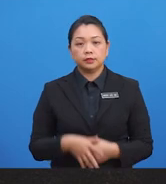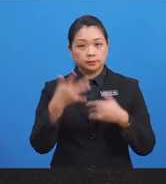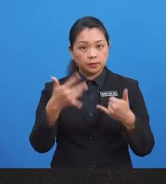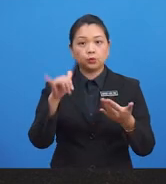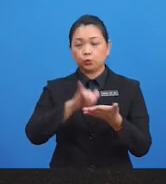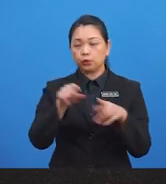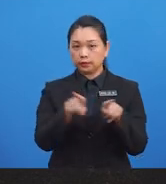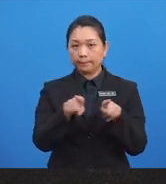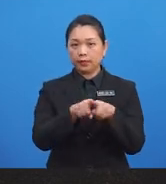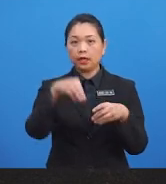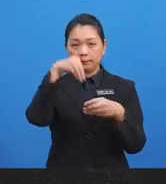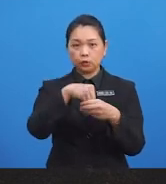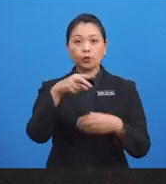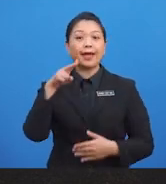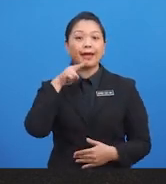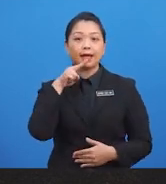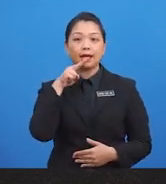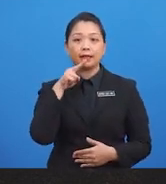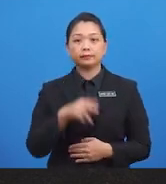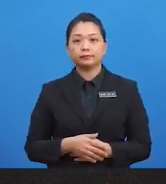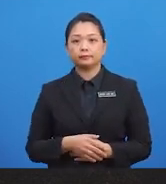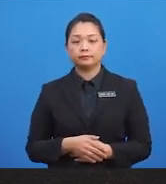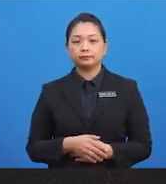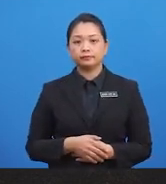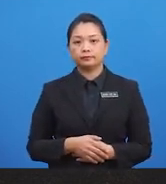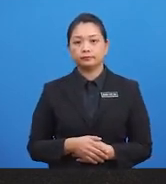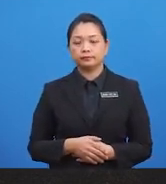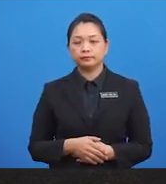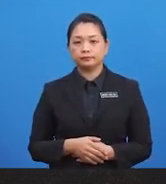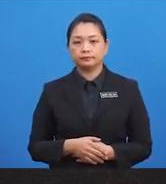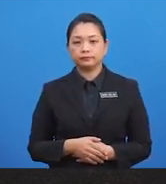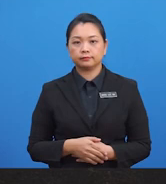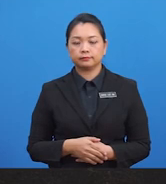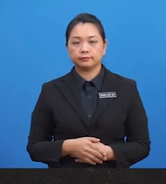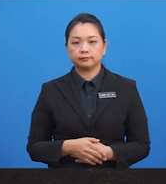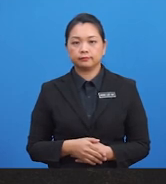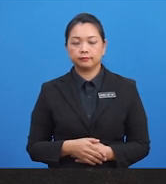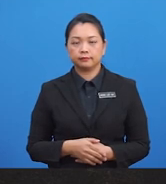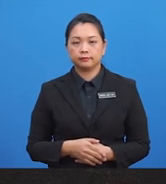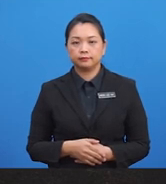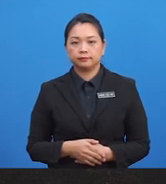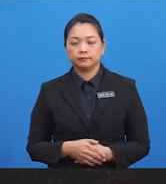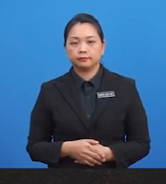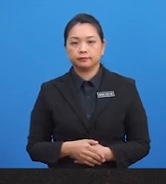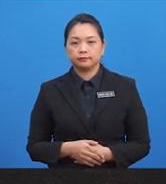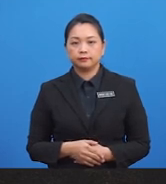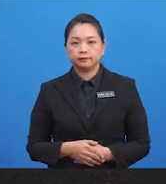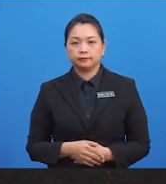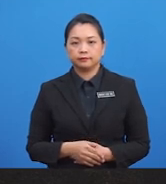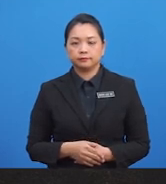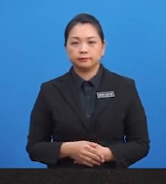Seterusnya, masukkan 0 dan 2. Anda akan dapat negatif